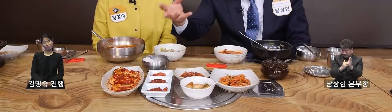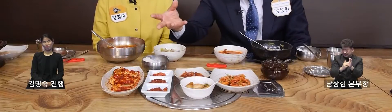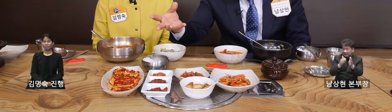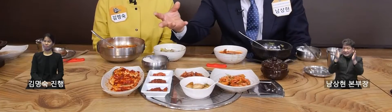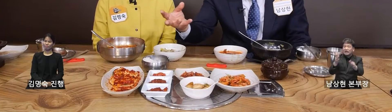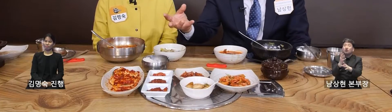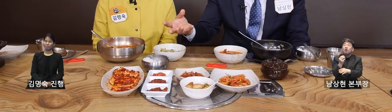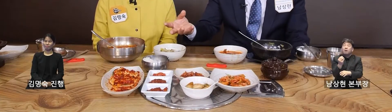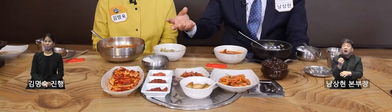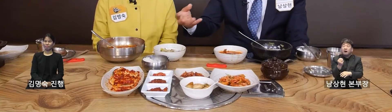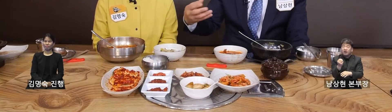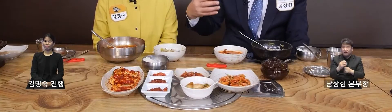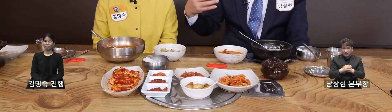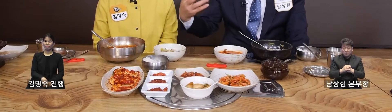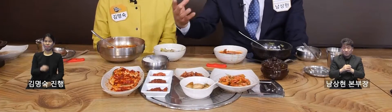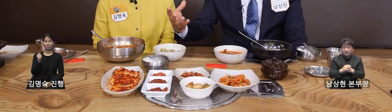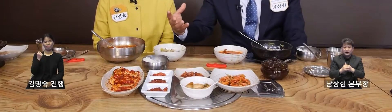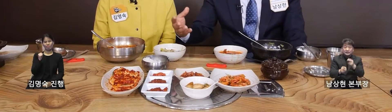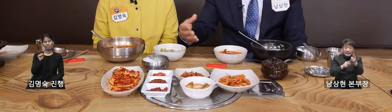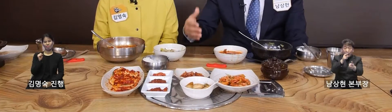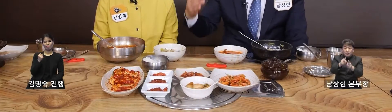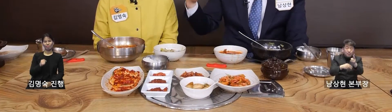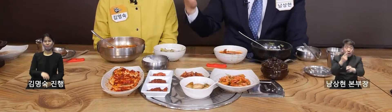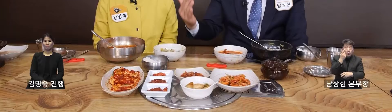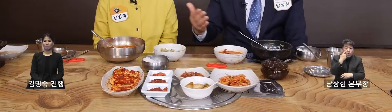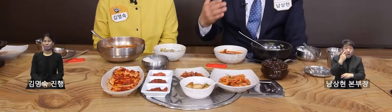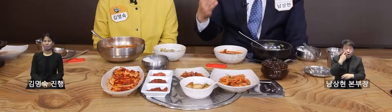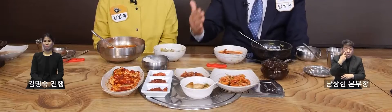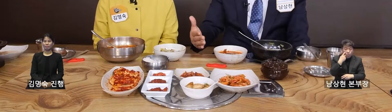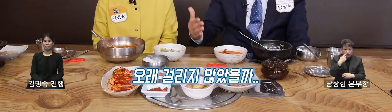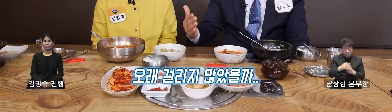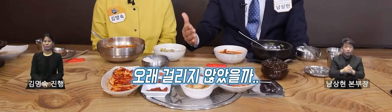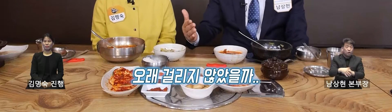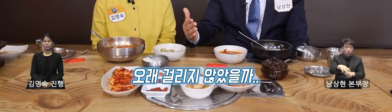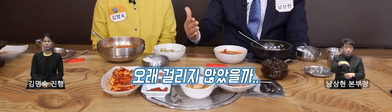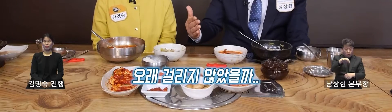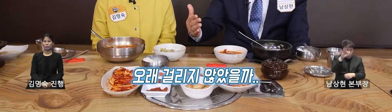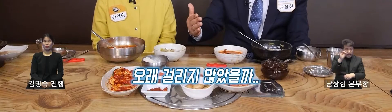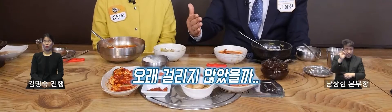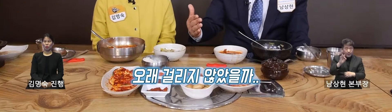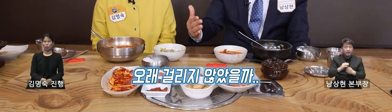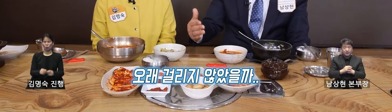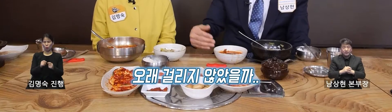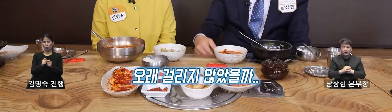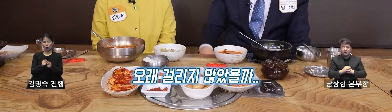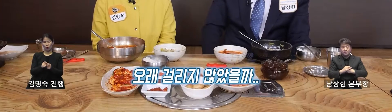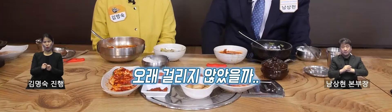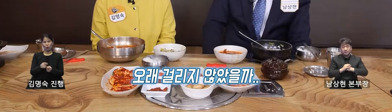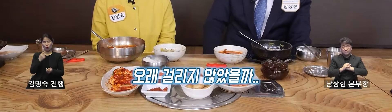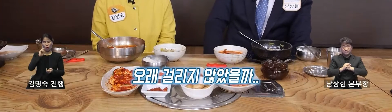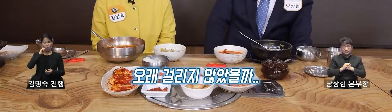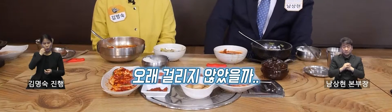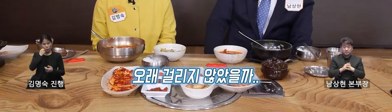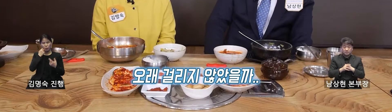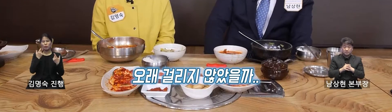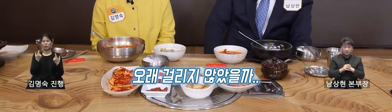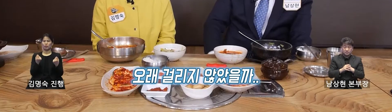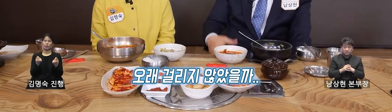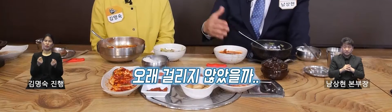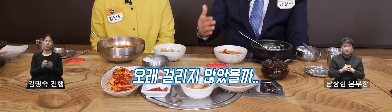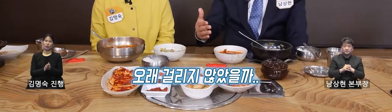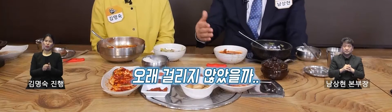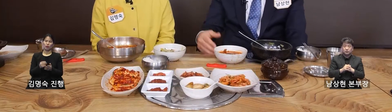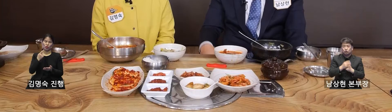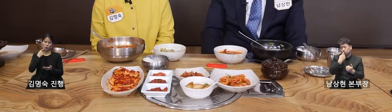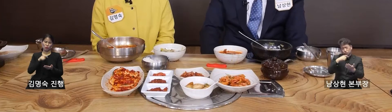얘기해서 사업 한번 해볼게요 라고 해오 오케이 한번 해봅시다. 길게 걸렸을 것 같아요. 쉽게 결정을 안 내려서.